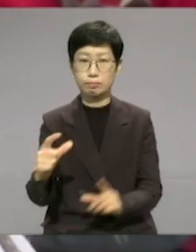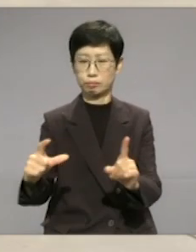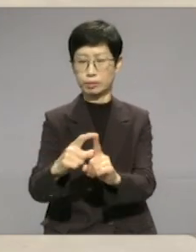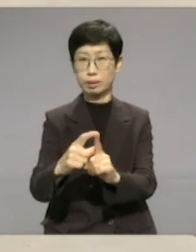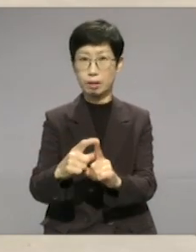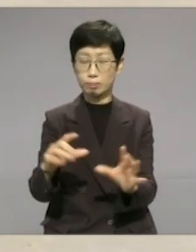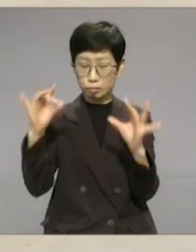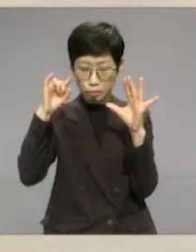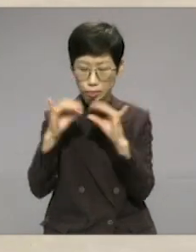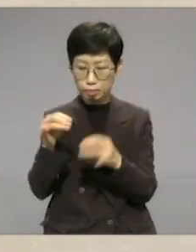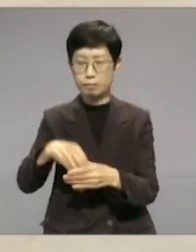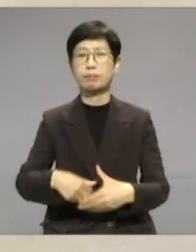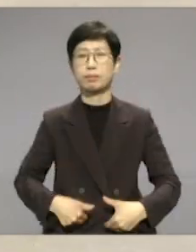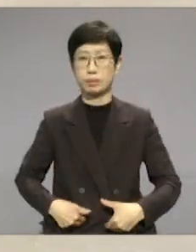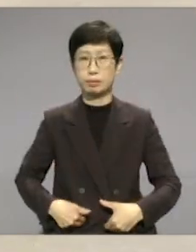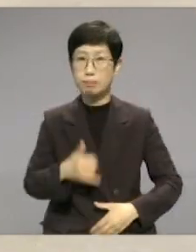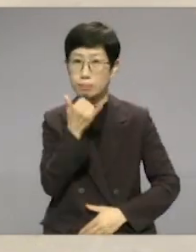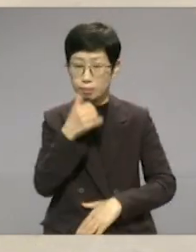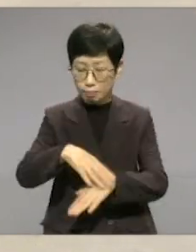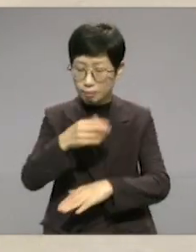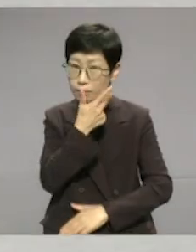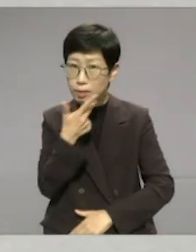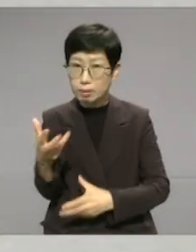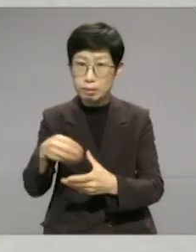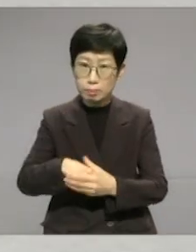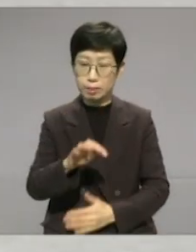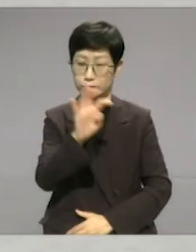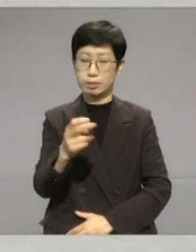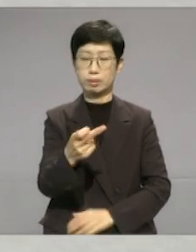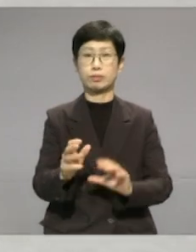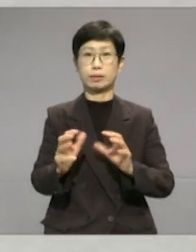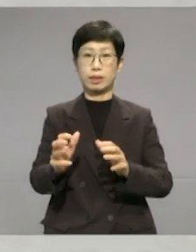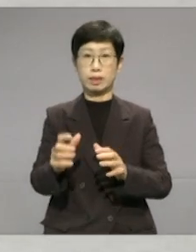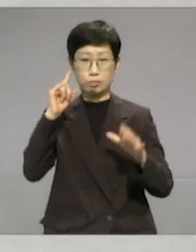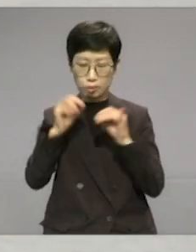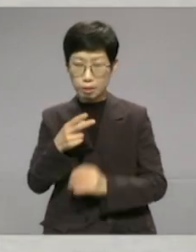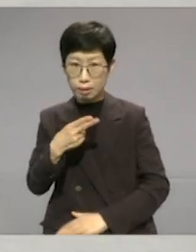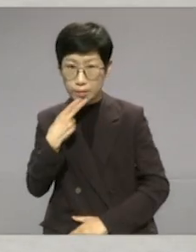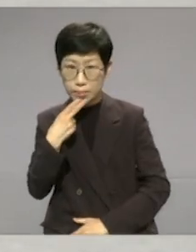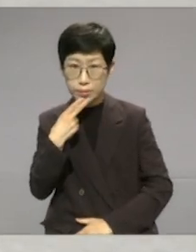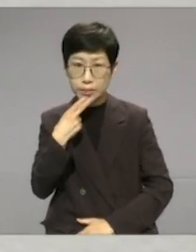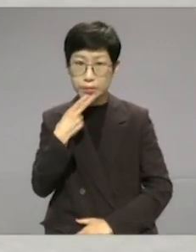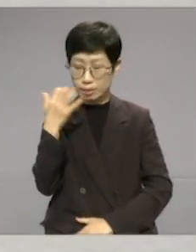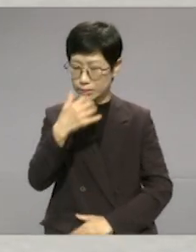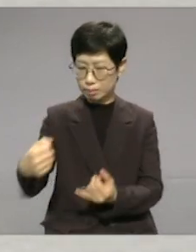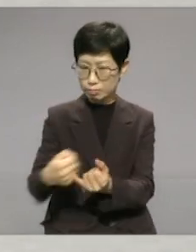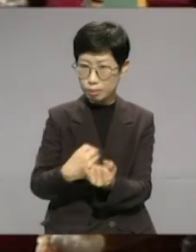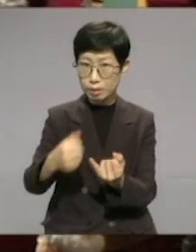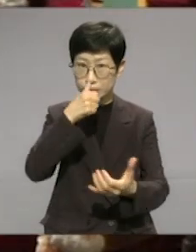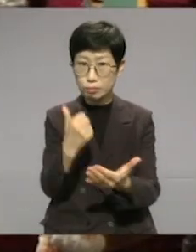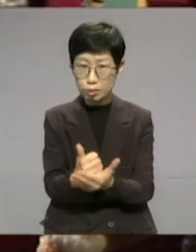ur 이미 독일이나 스웨덴 영국 등 유럽 12개국은 동이 성폭행 죄를 도입하고